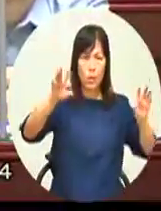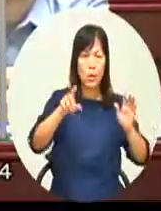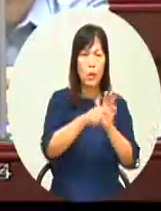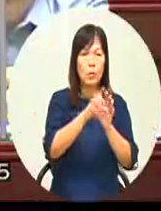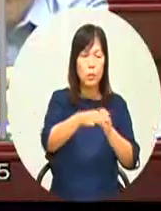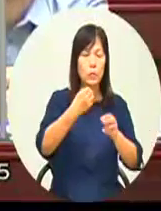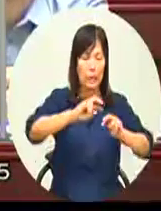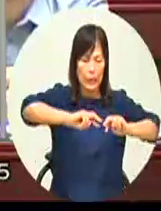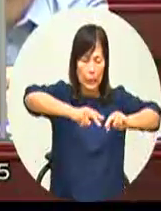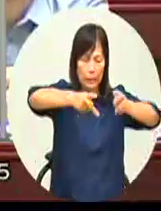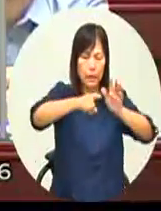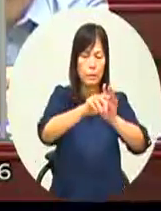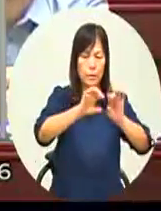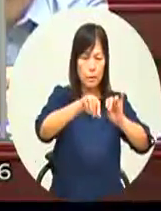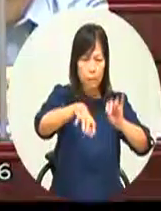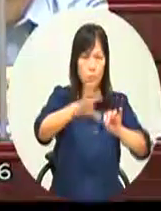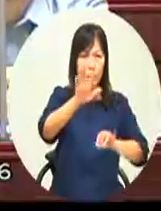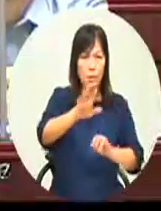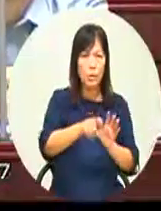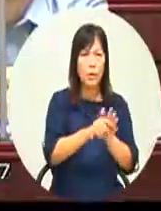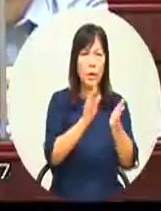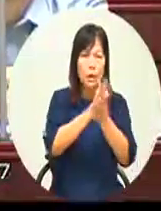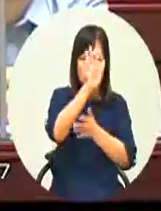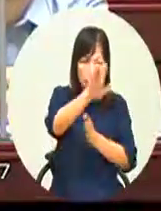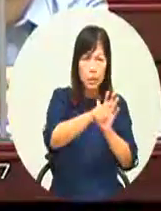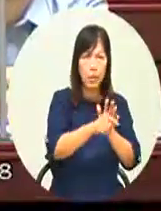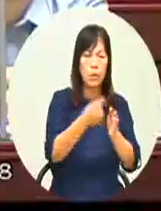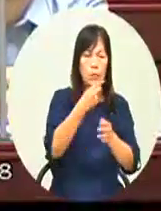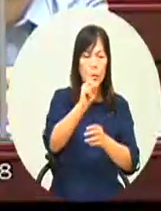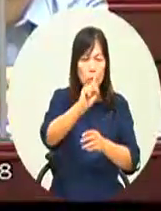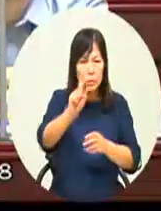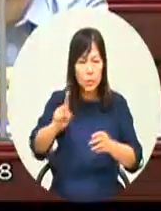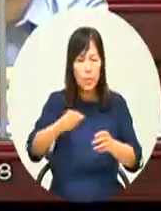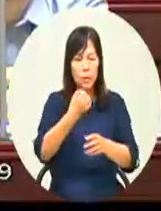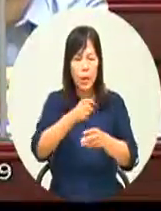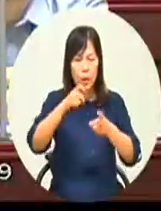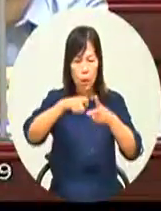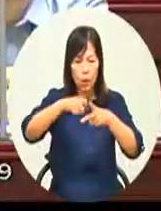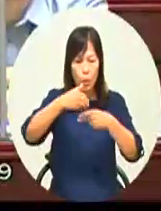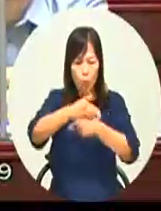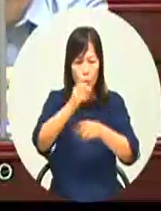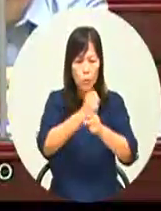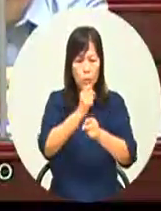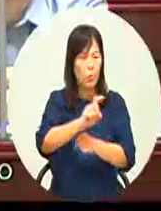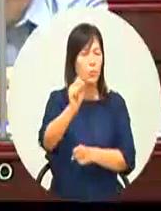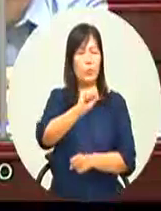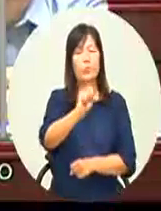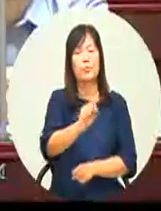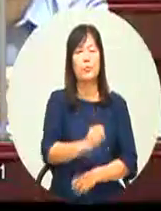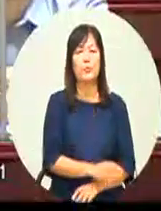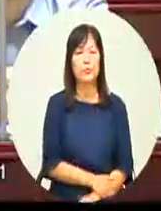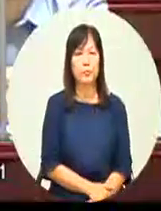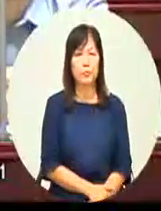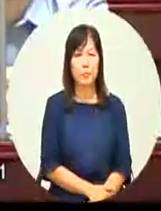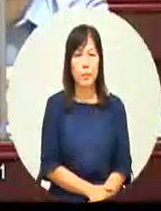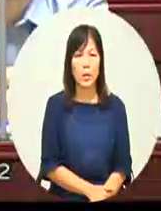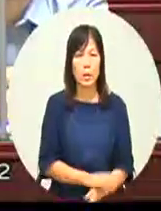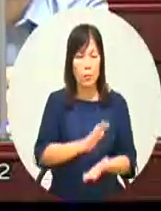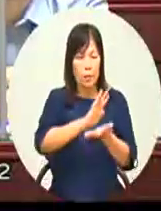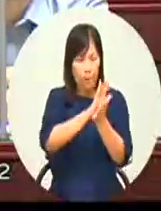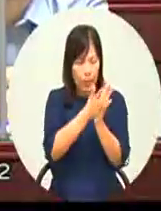整治的厂址，所以在那个之后是不能有任何的工程去做动作的所以才会产